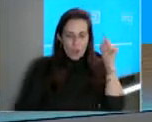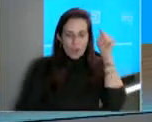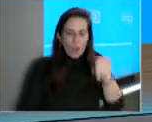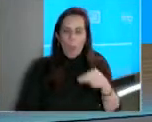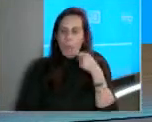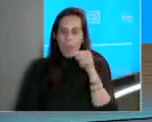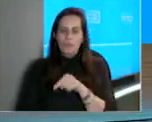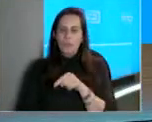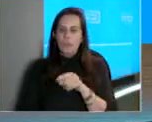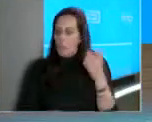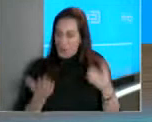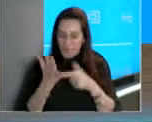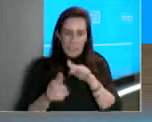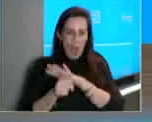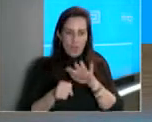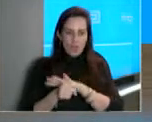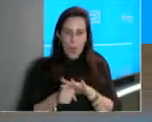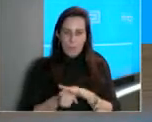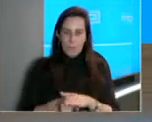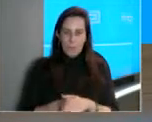הגדיר אותו כמשווה אותו לשואה.